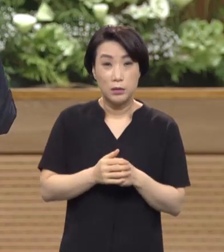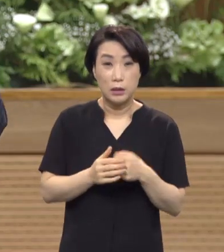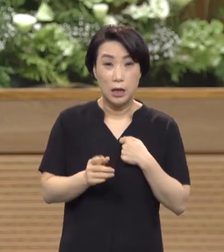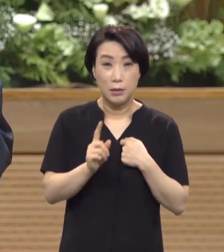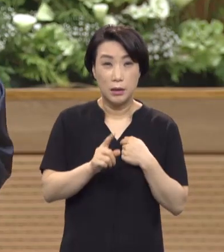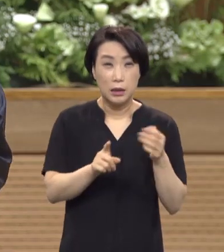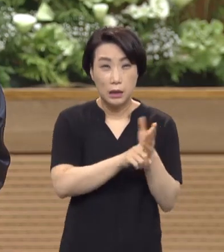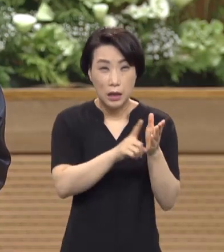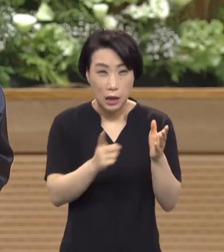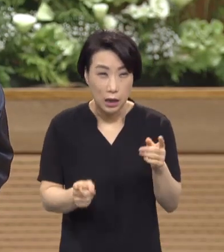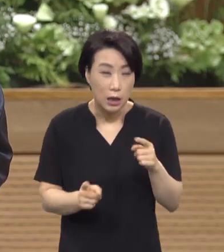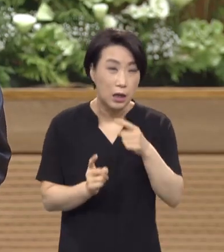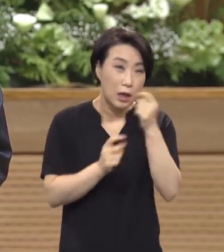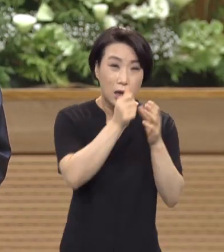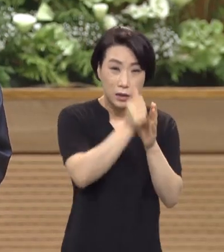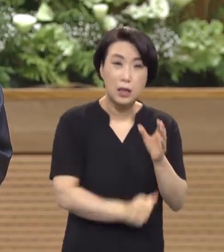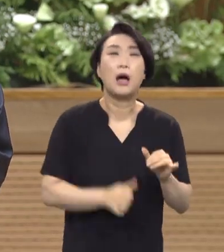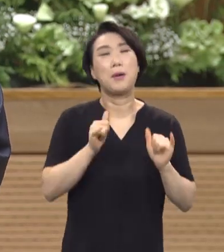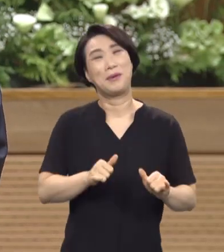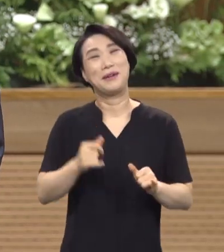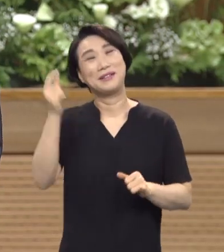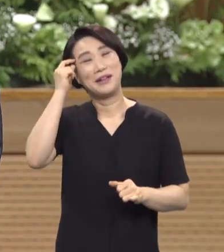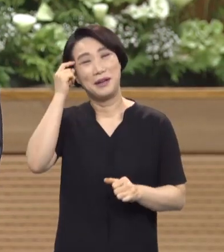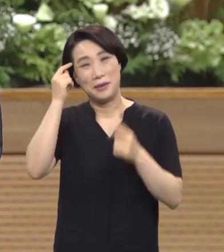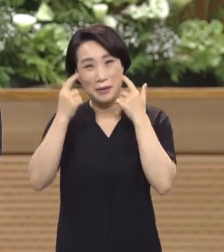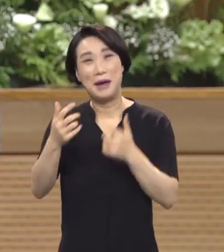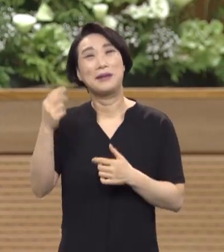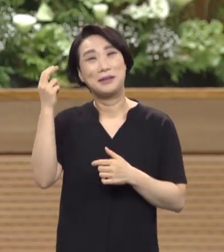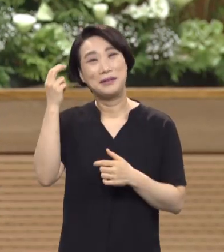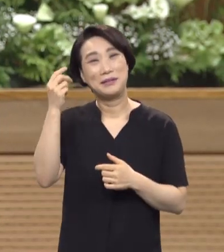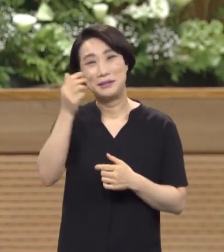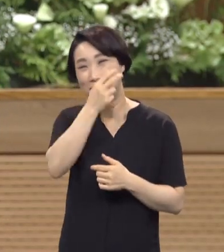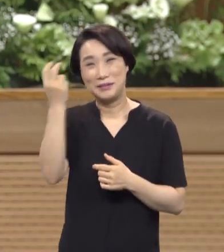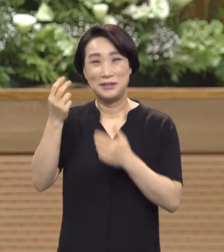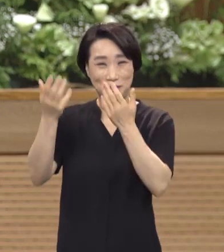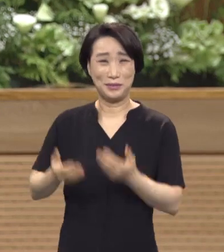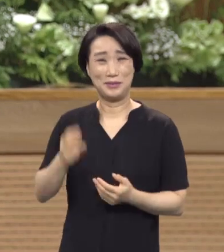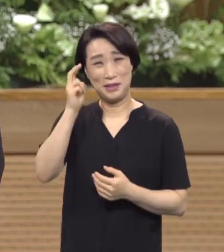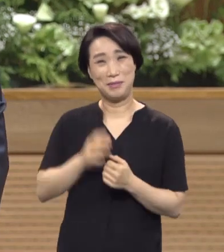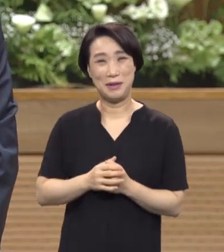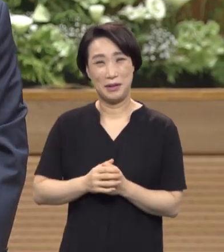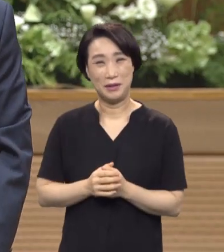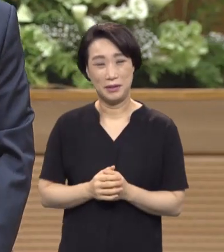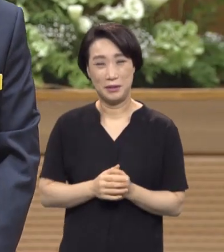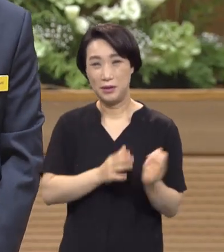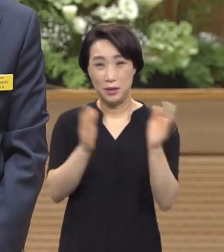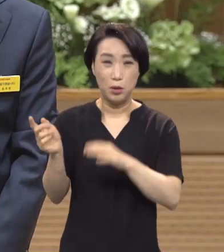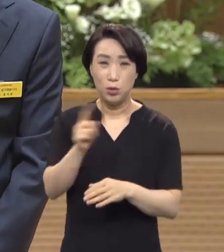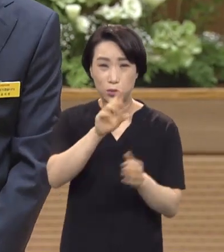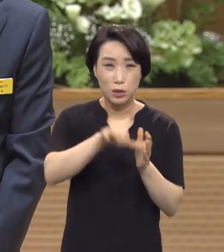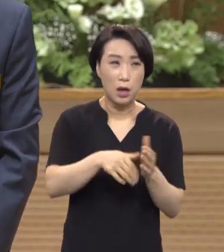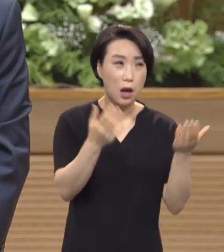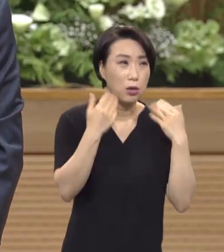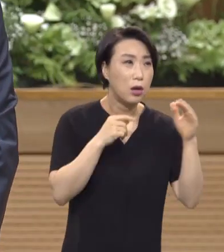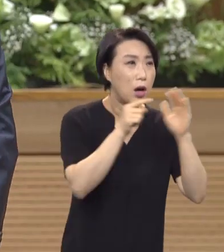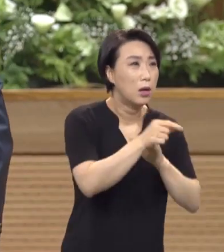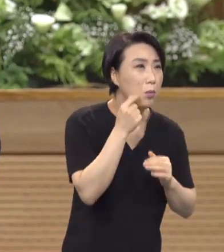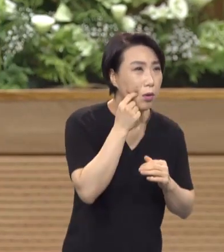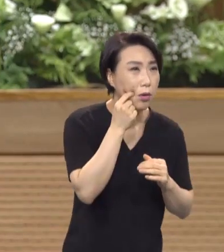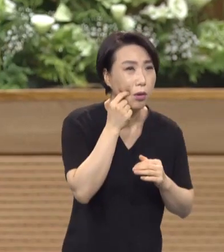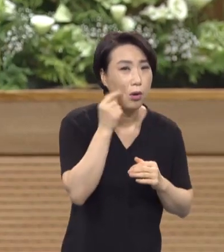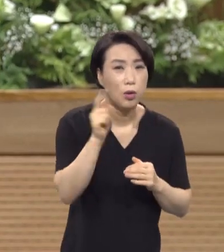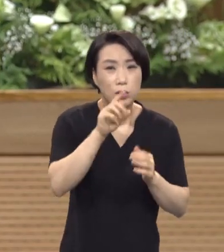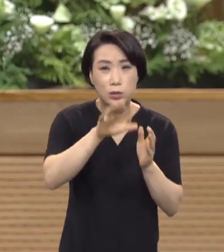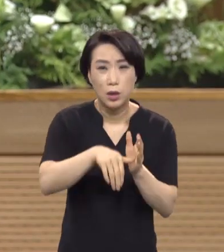그런 생각을 주시는 것이 주시는 거예요. 응? 자, 어떤 때는 학교도 못 가네. 어떤